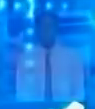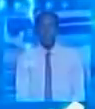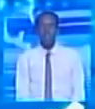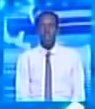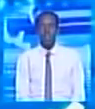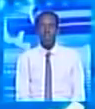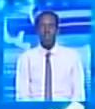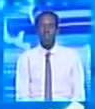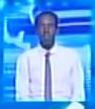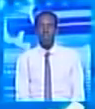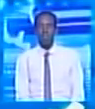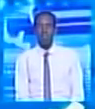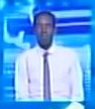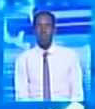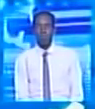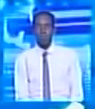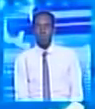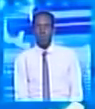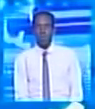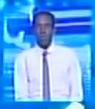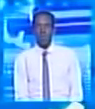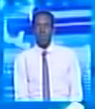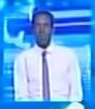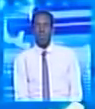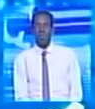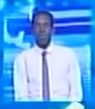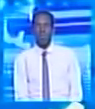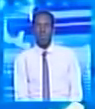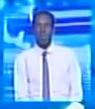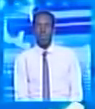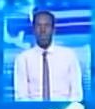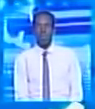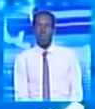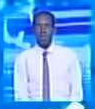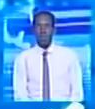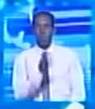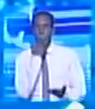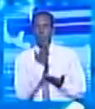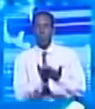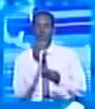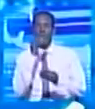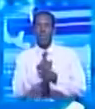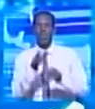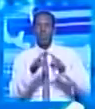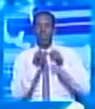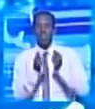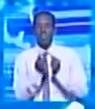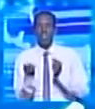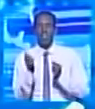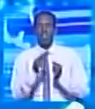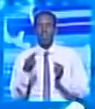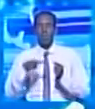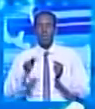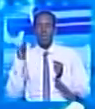d'observateurs de l'ONU dans la ville de Hodeida. Les agents de la sécurité nationale. Bonjour, bonsoir et merci de nous accueillir chez vous.